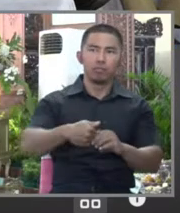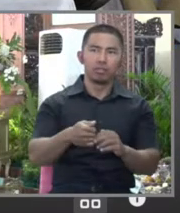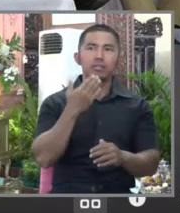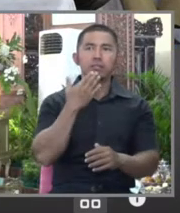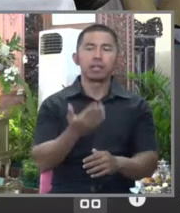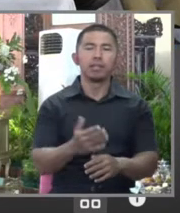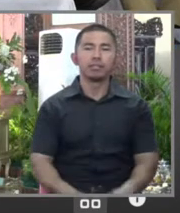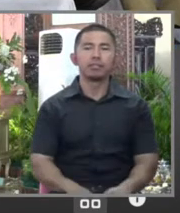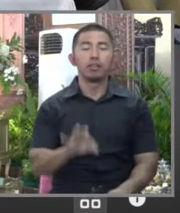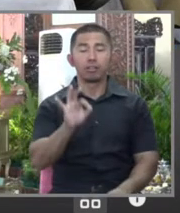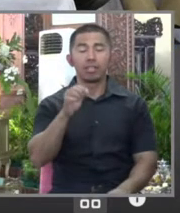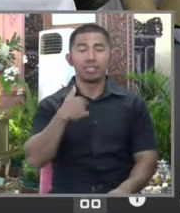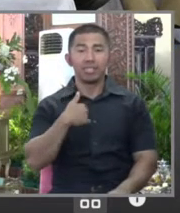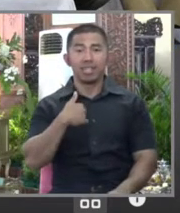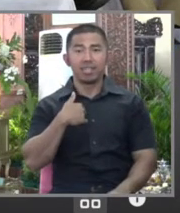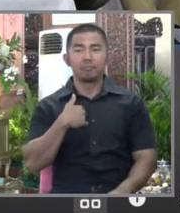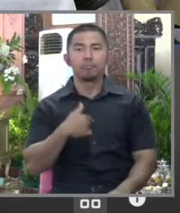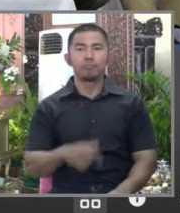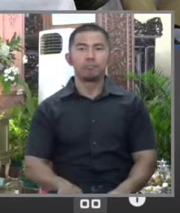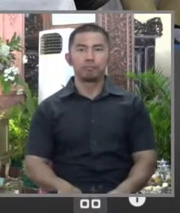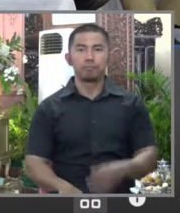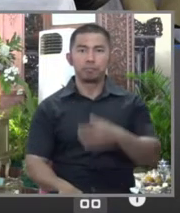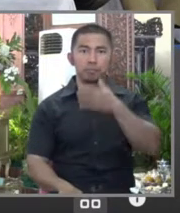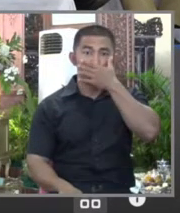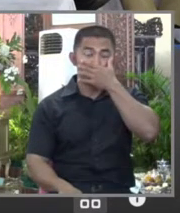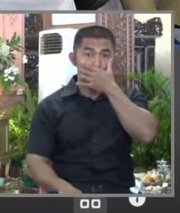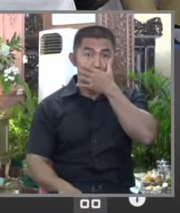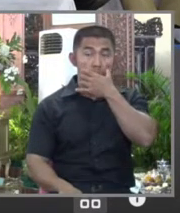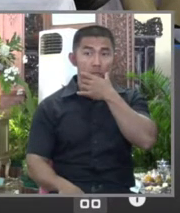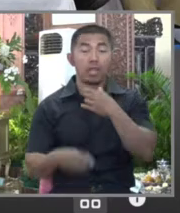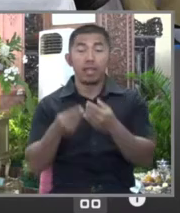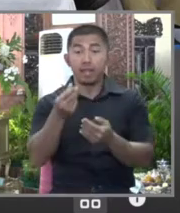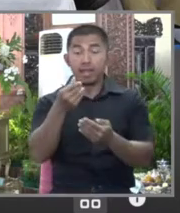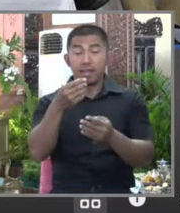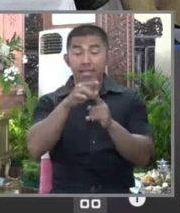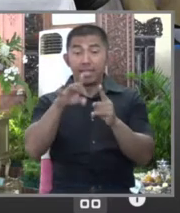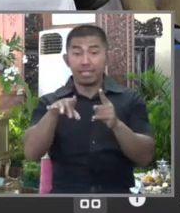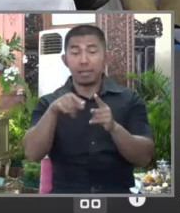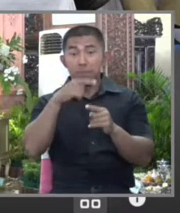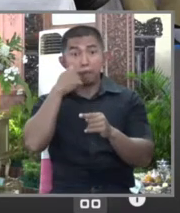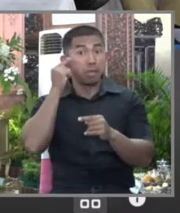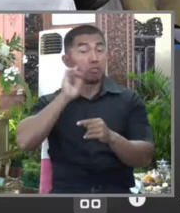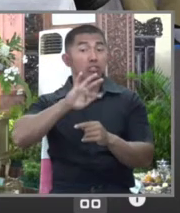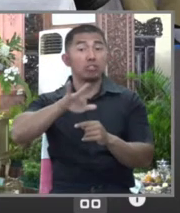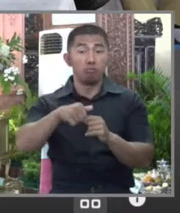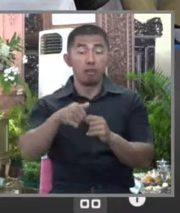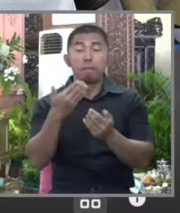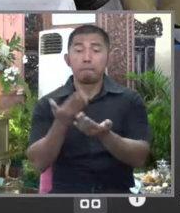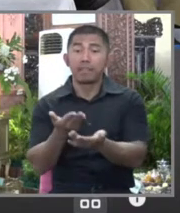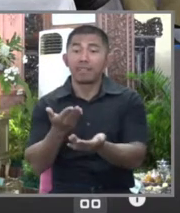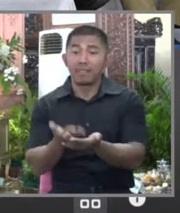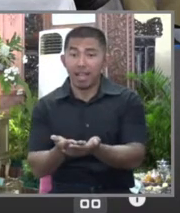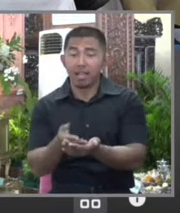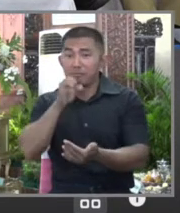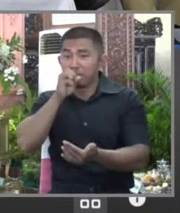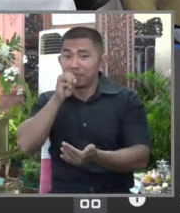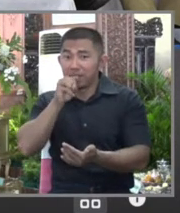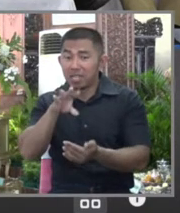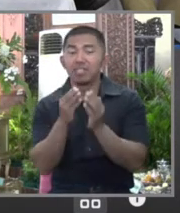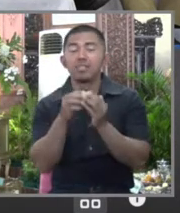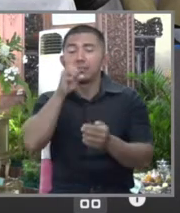Pak. Nggih, saya titip dana desa panjenengan tolong disampaikan secara